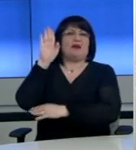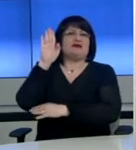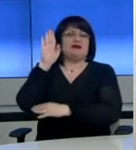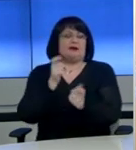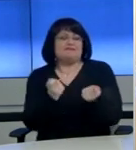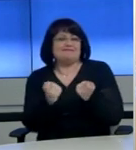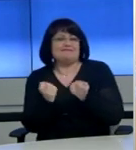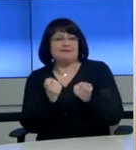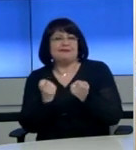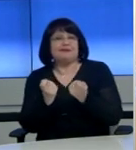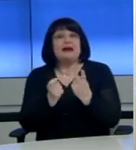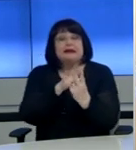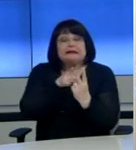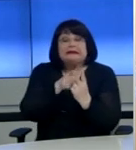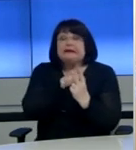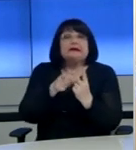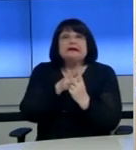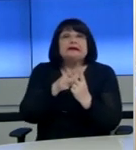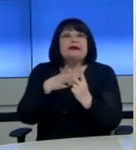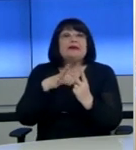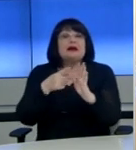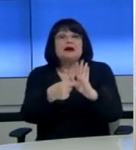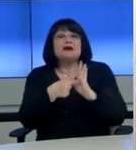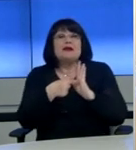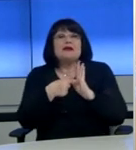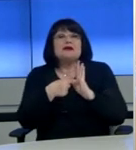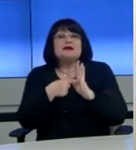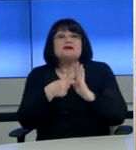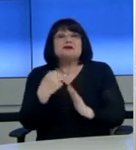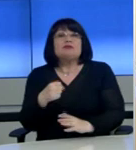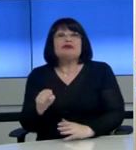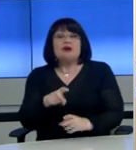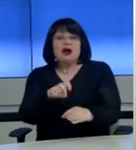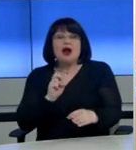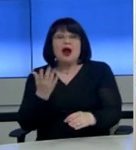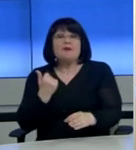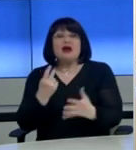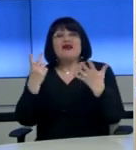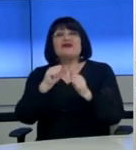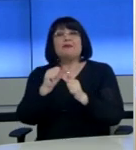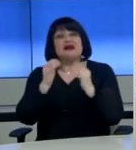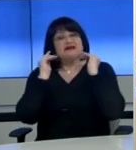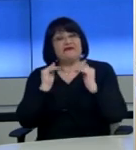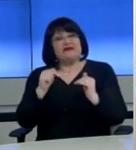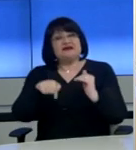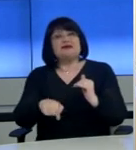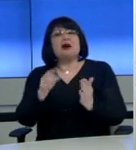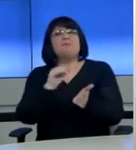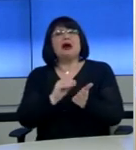του? Τι από τα δύο θέλει να μας πει ο κ. Μητσοτάκης με την απουσία του και πριν από 7 μήνες και